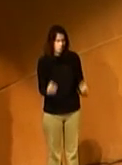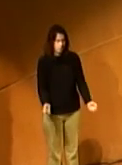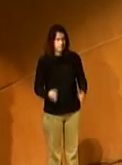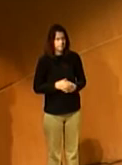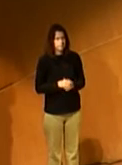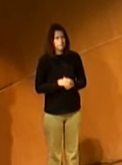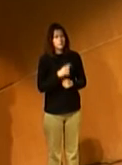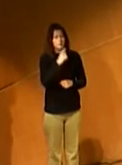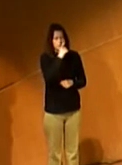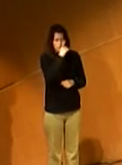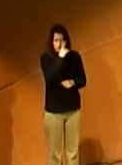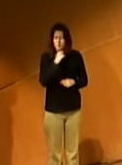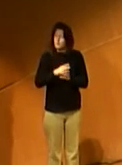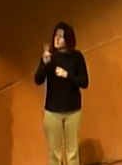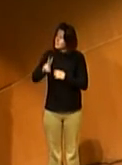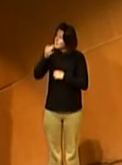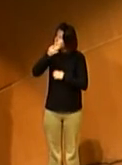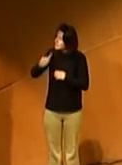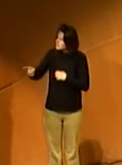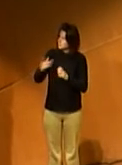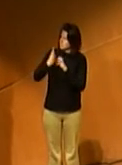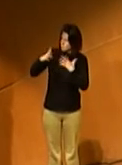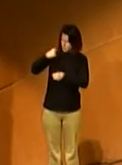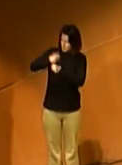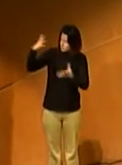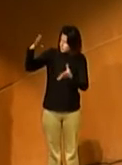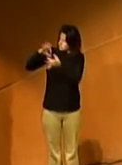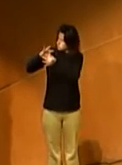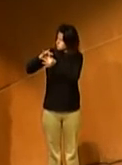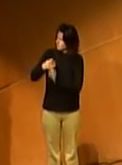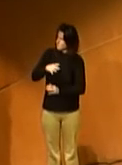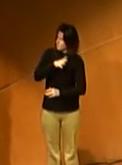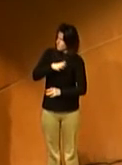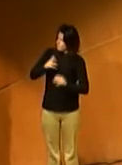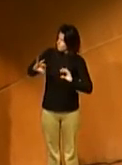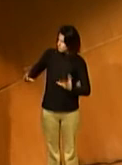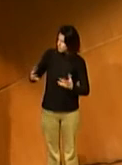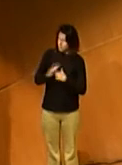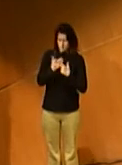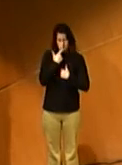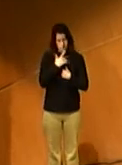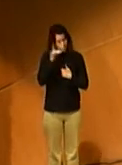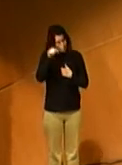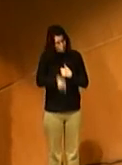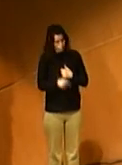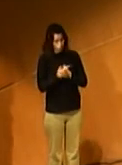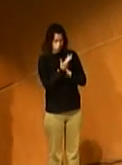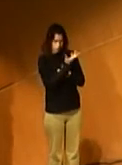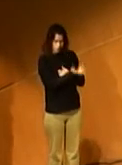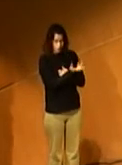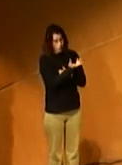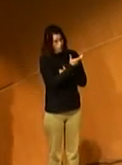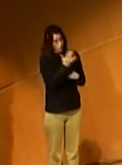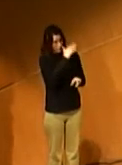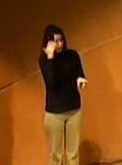que vous travaillez avec des enseignants. Oui. Et que donc, il faut aussi que non seulement vous vous adaptiez